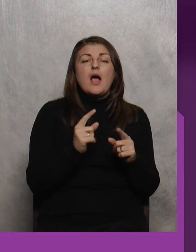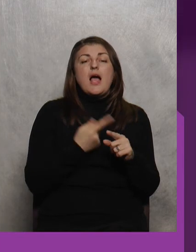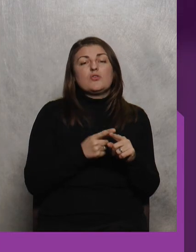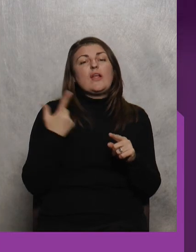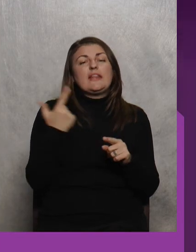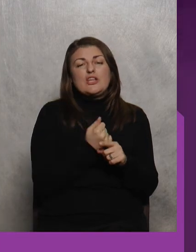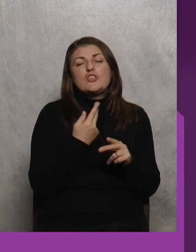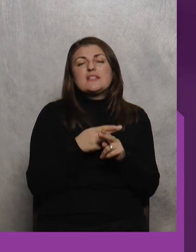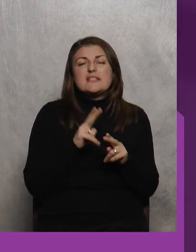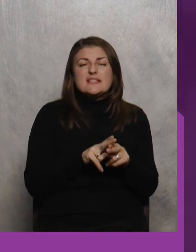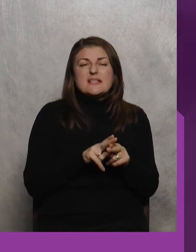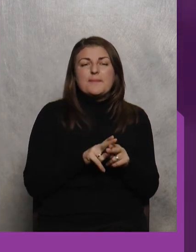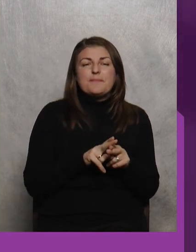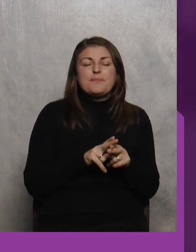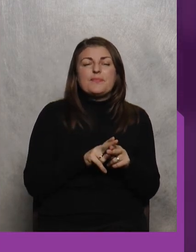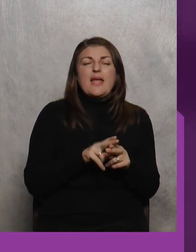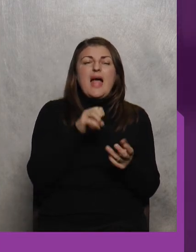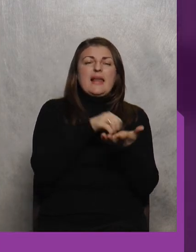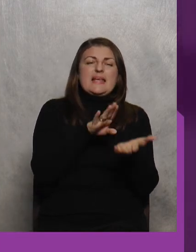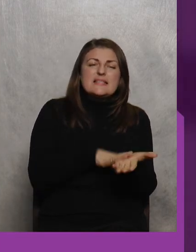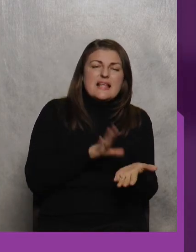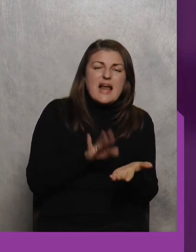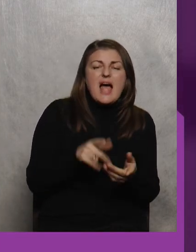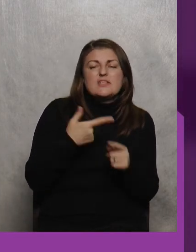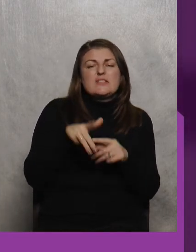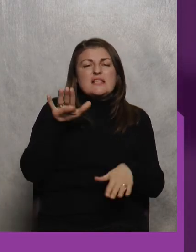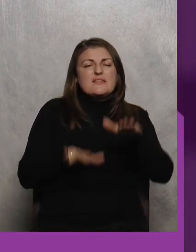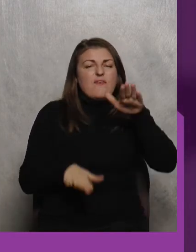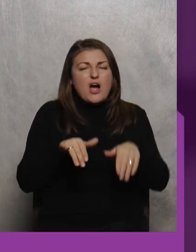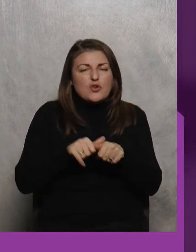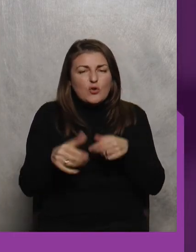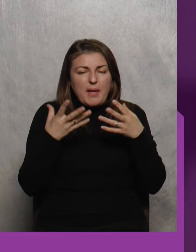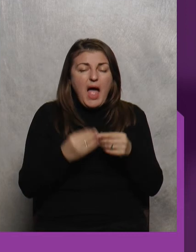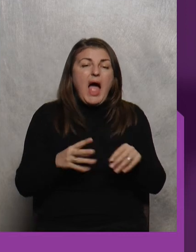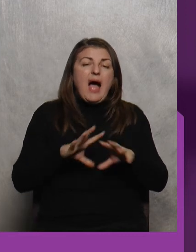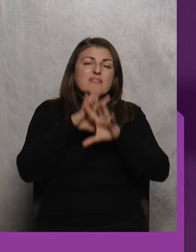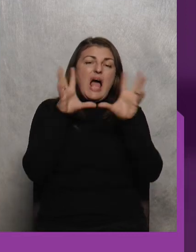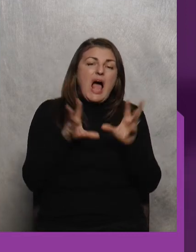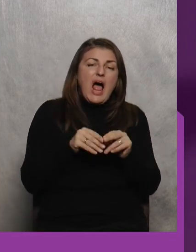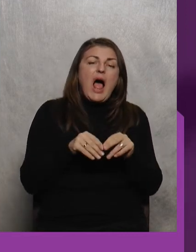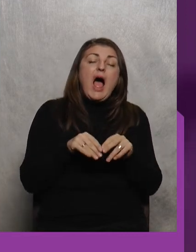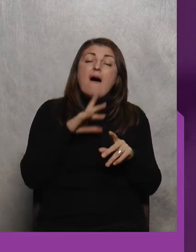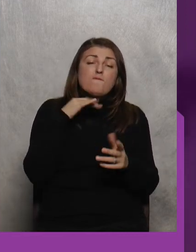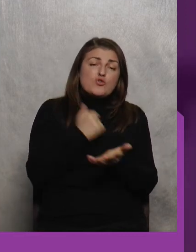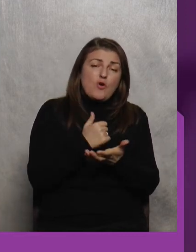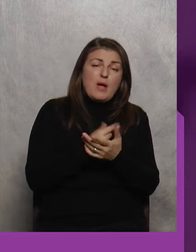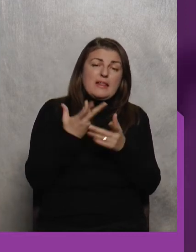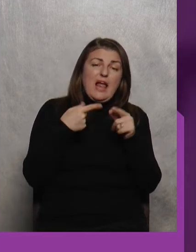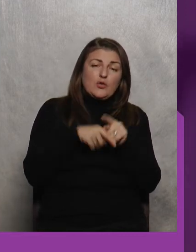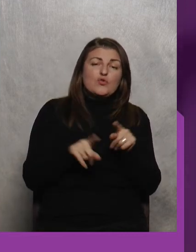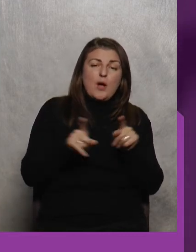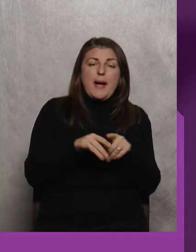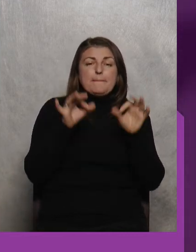тиждень – це реєстрація, це зважування окремий день. А, все разом. А скільки… Ліва рука. В основному, для того,